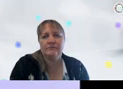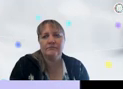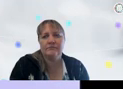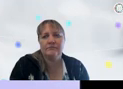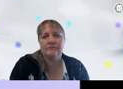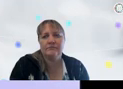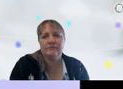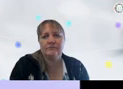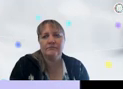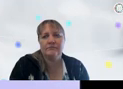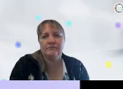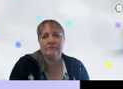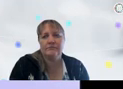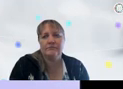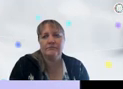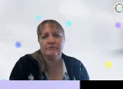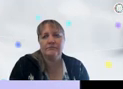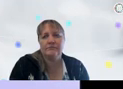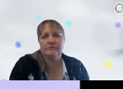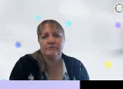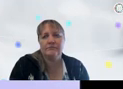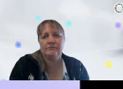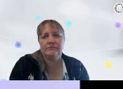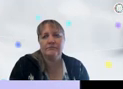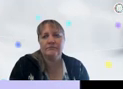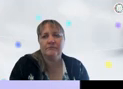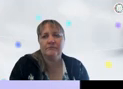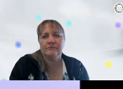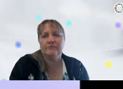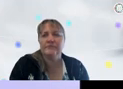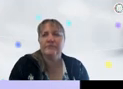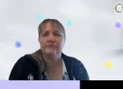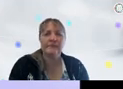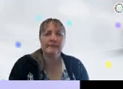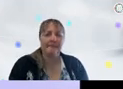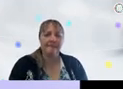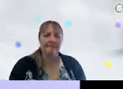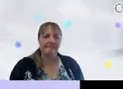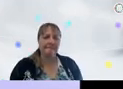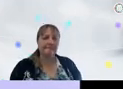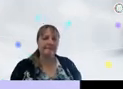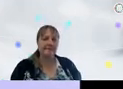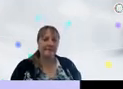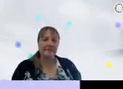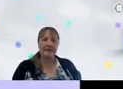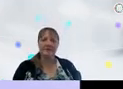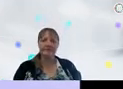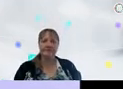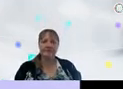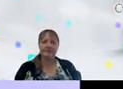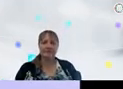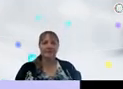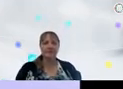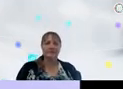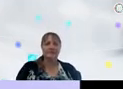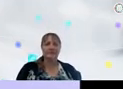abwechselnd dazu gibt es Aufgaben und Übungsspiele. Wichtig bei diesen ist, die laufen so